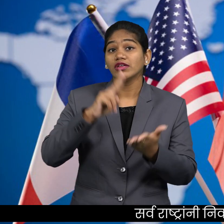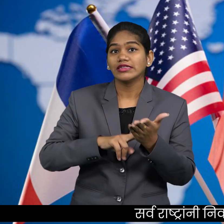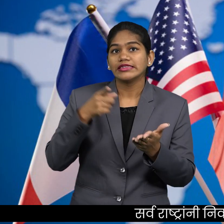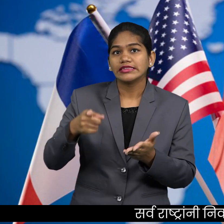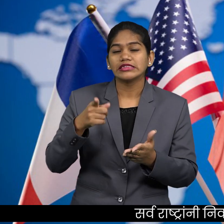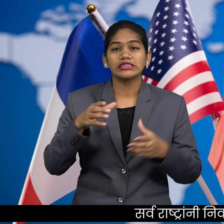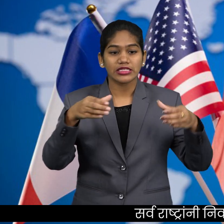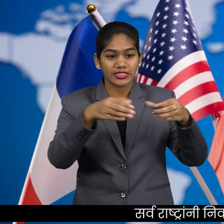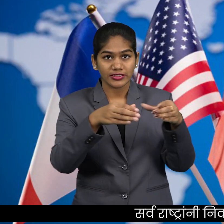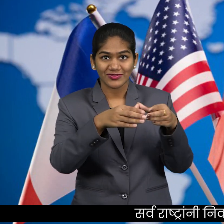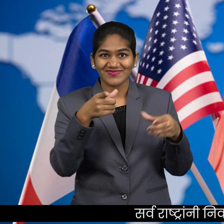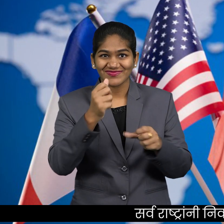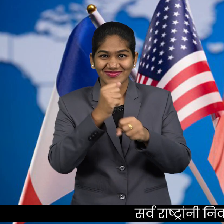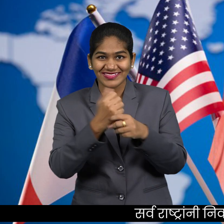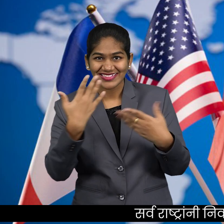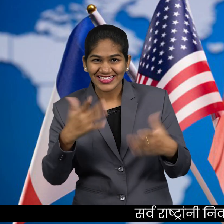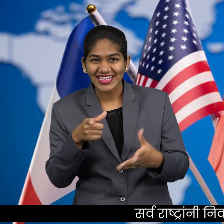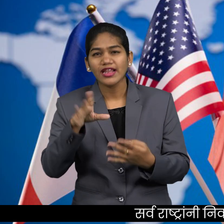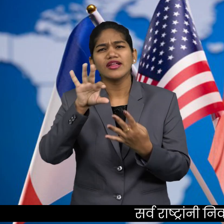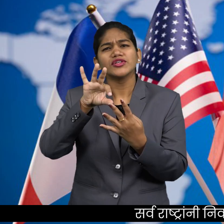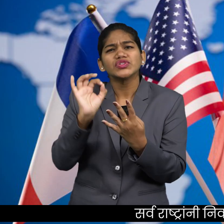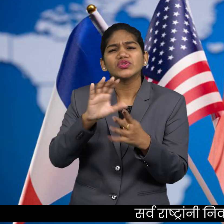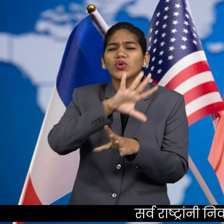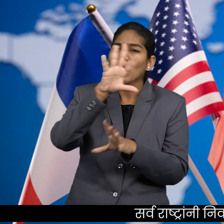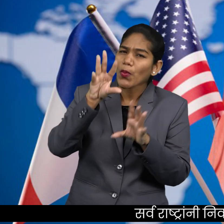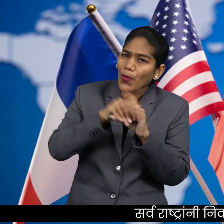सर्व राष्ट्रांनी निवडलेले UNचे सरचिटणीस